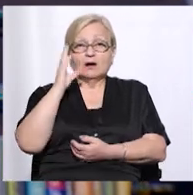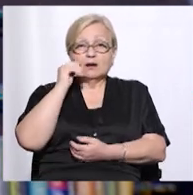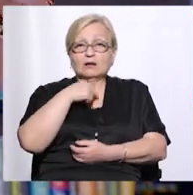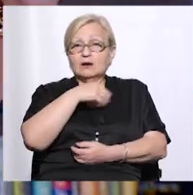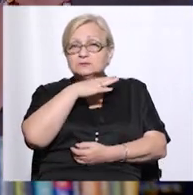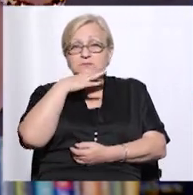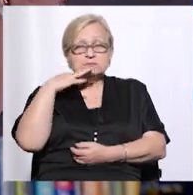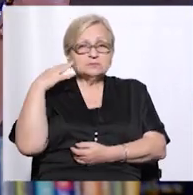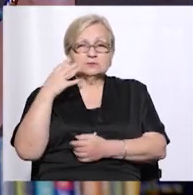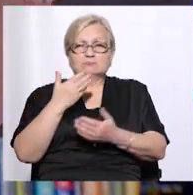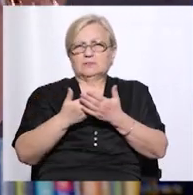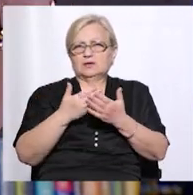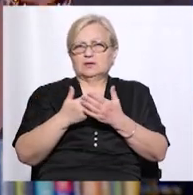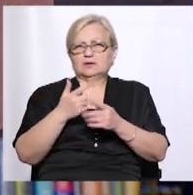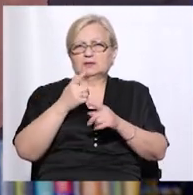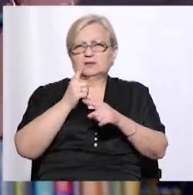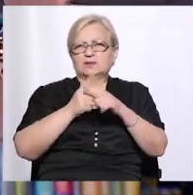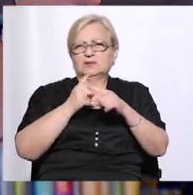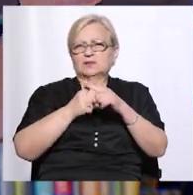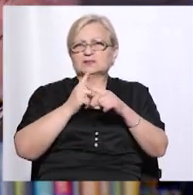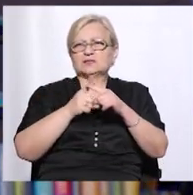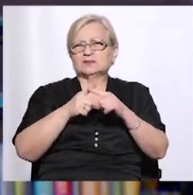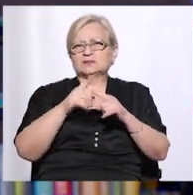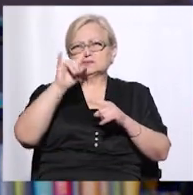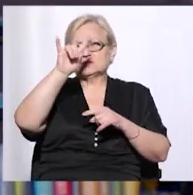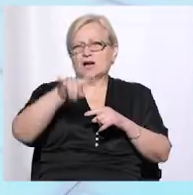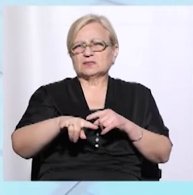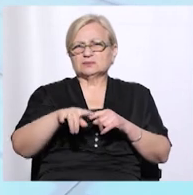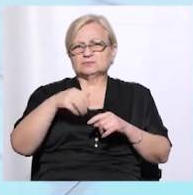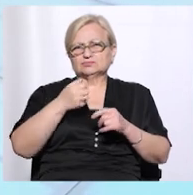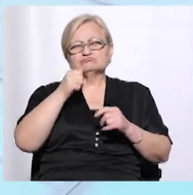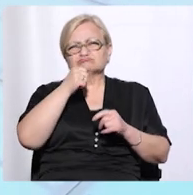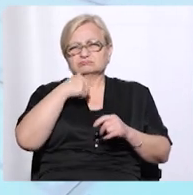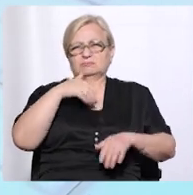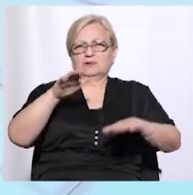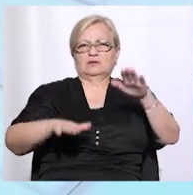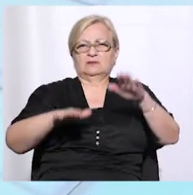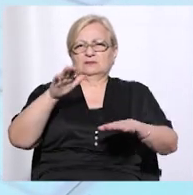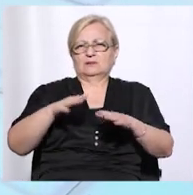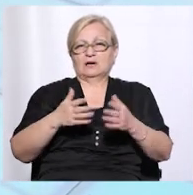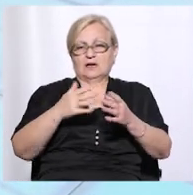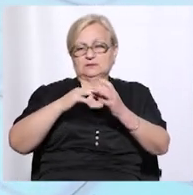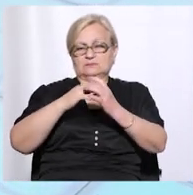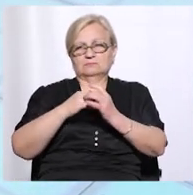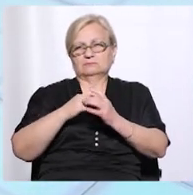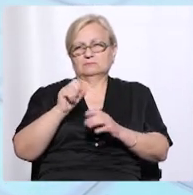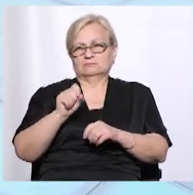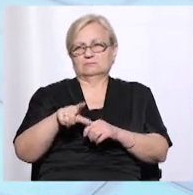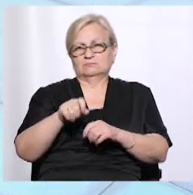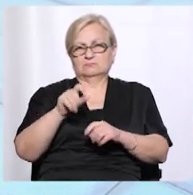უზარმაზარ რკინის, ვთქვათ, კარადას წონი. და წონი, აი თუნდაც რაღაც ბეჭეც, ხო, პატარა